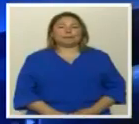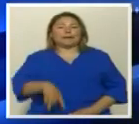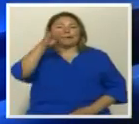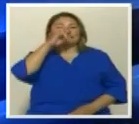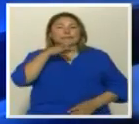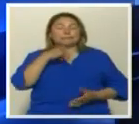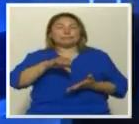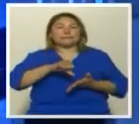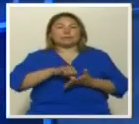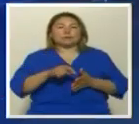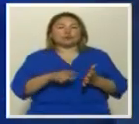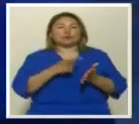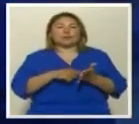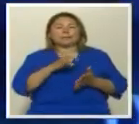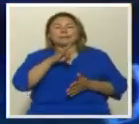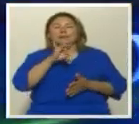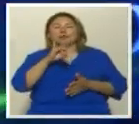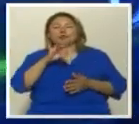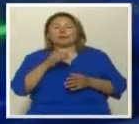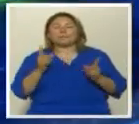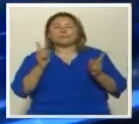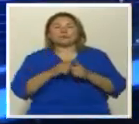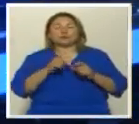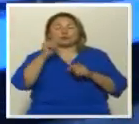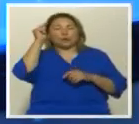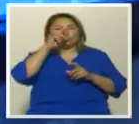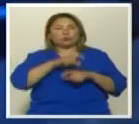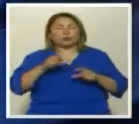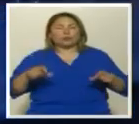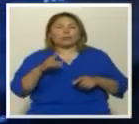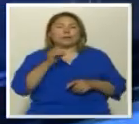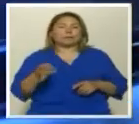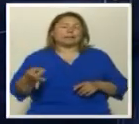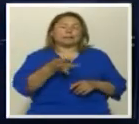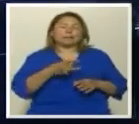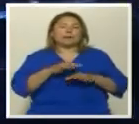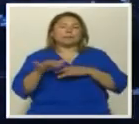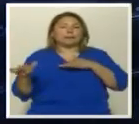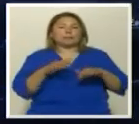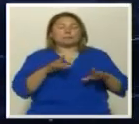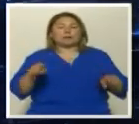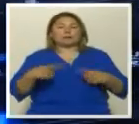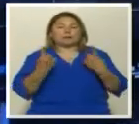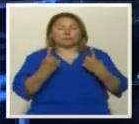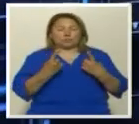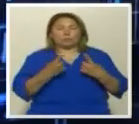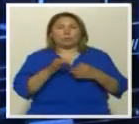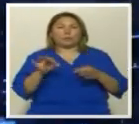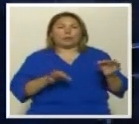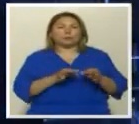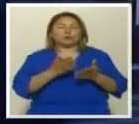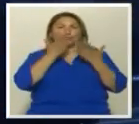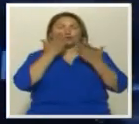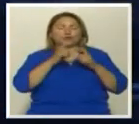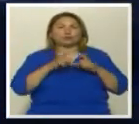казахстанские представители журнала National geographics встретились со школьниками караокеанского района мероприятия было организовано в рамках проекта